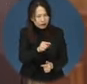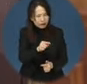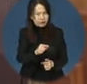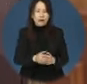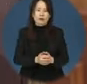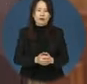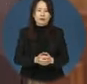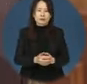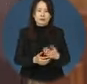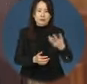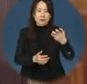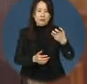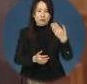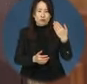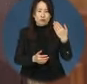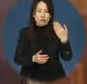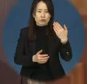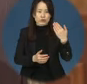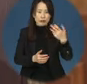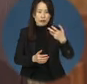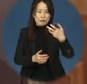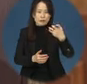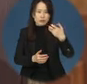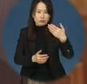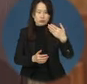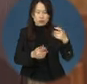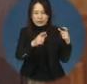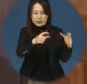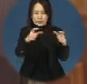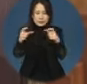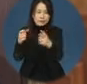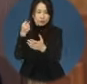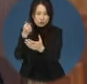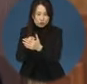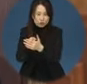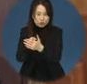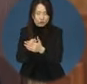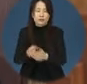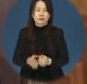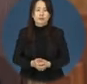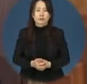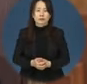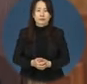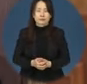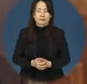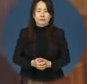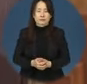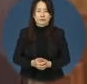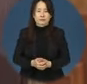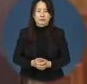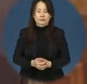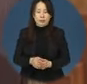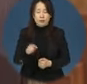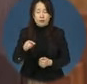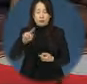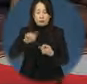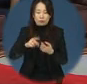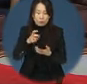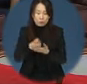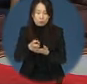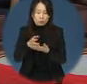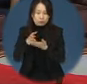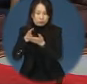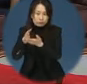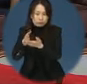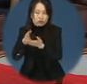89개의 지역을 제대로 이제 설정을 정 했군요 정에서 예 여기에 대해서는 이제 죄들이 법안을 이제 지출하게 되는 데요 이런